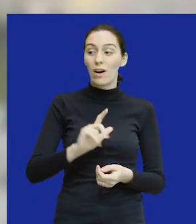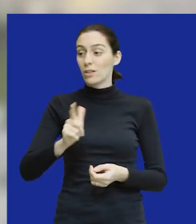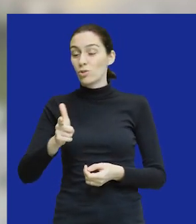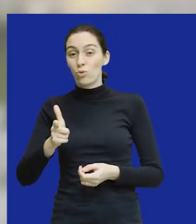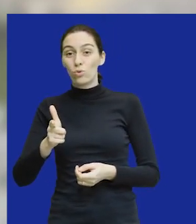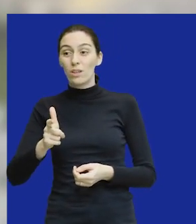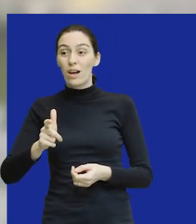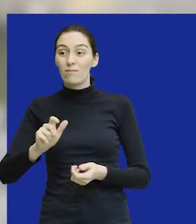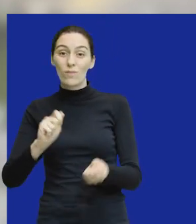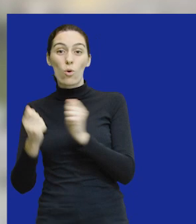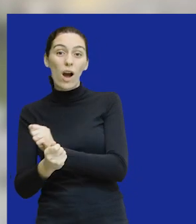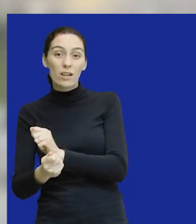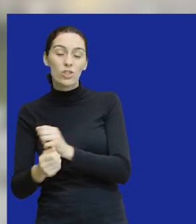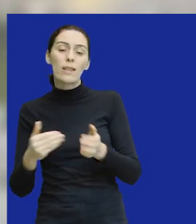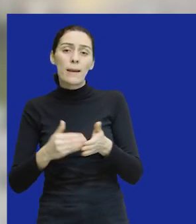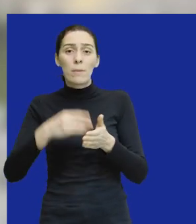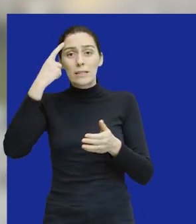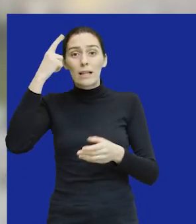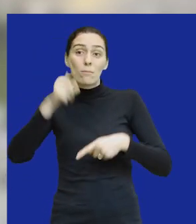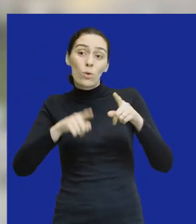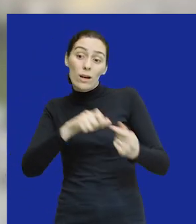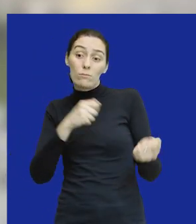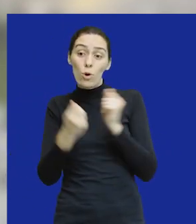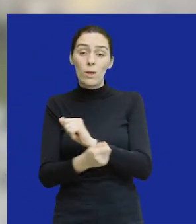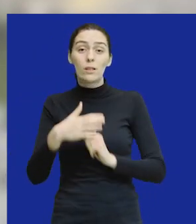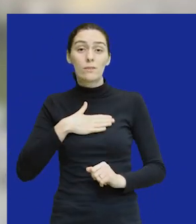sutra onakva, treba znati i promijeniti svoje mišljenje,